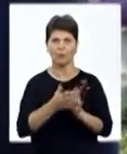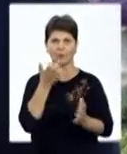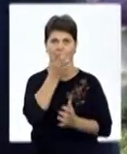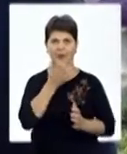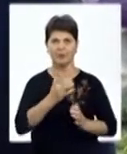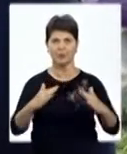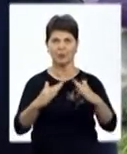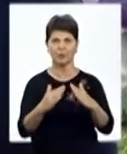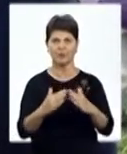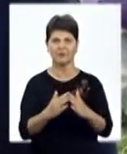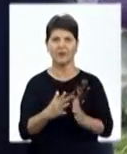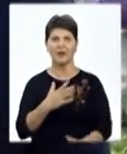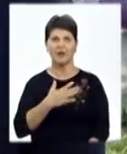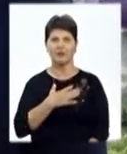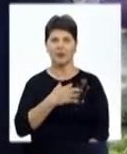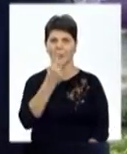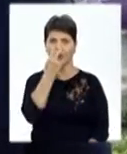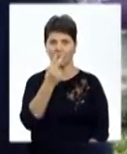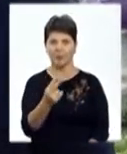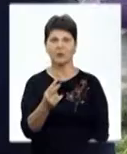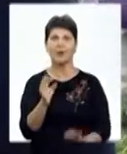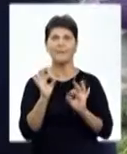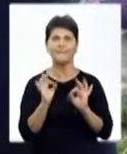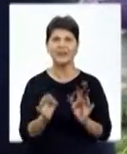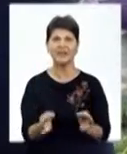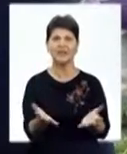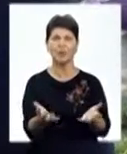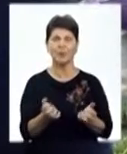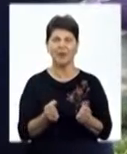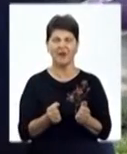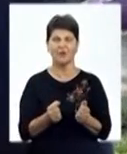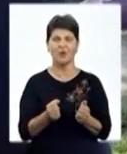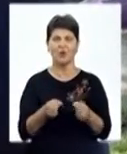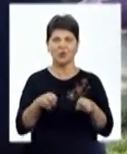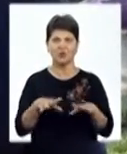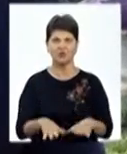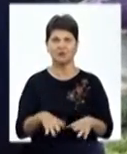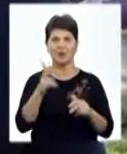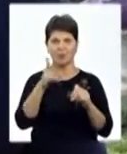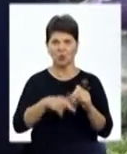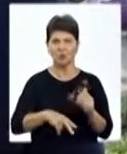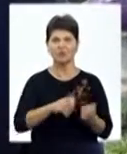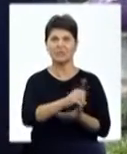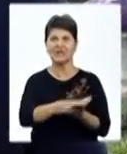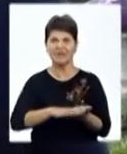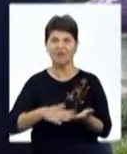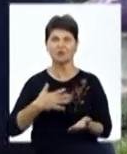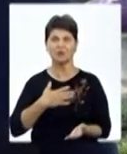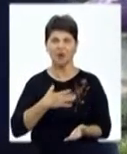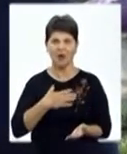На мій погляд, прийнято правильне рішення нашою міською владою продовжити, завершуючи нашу реконструкцію, вже